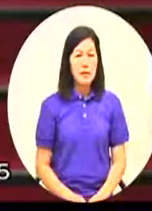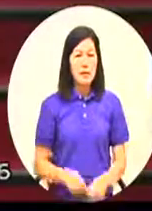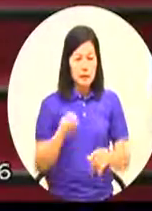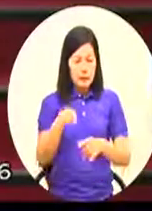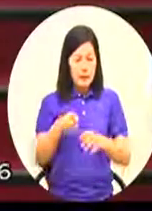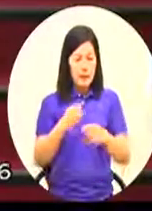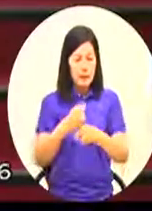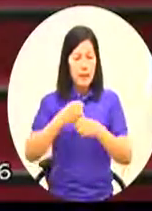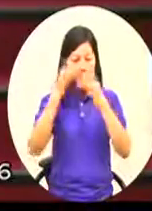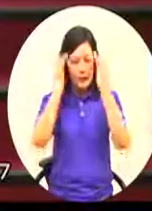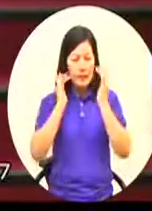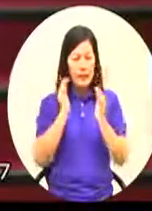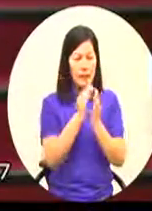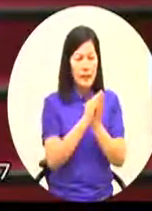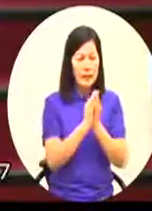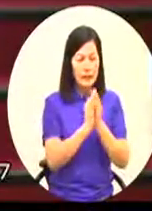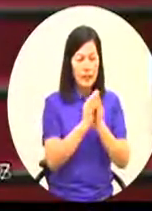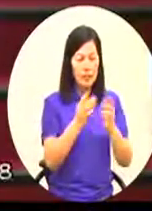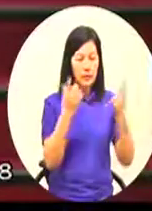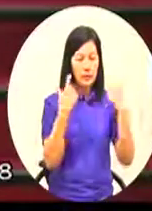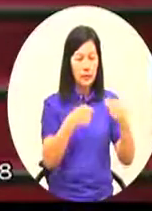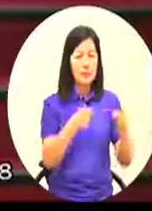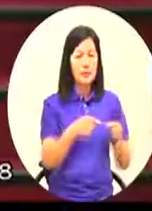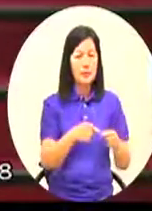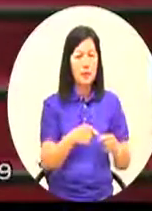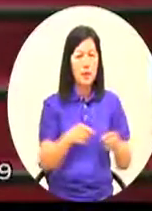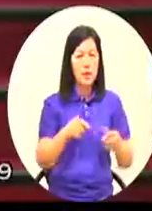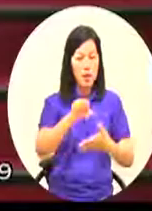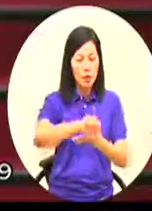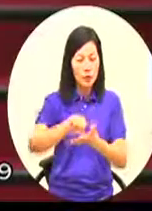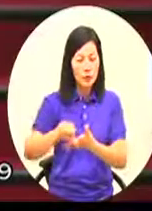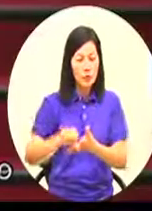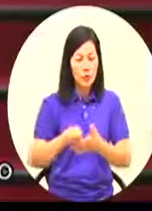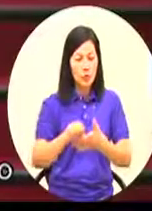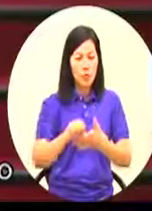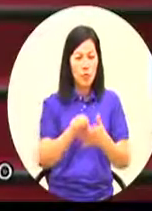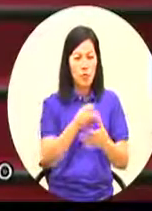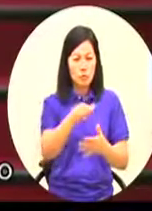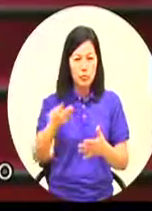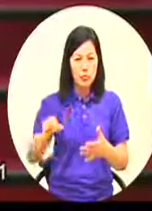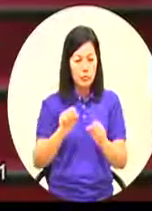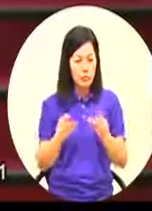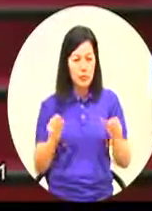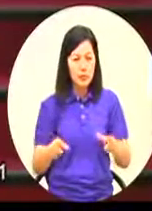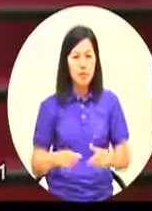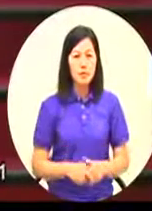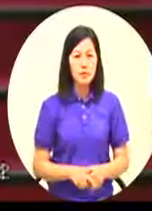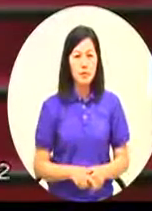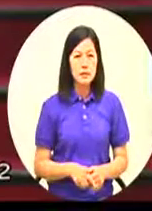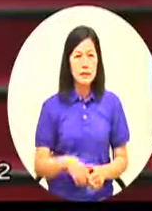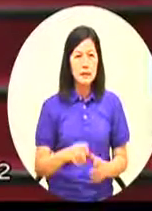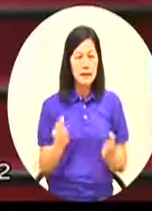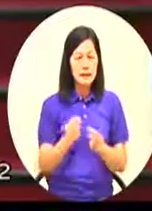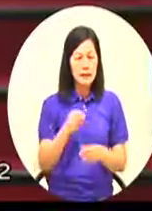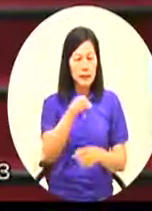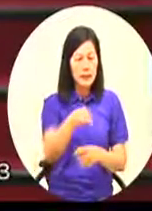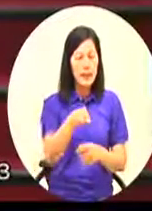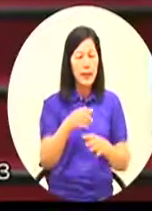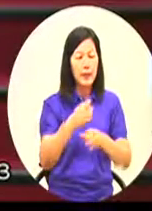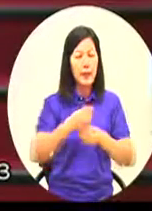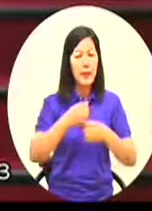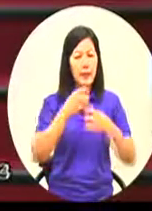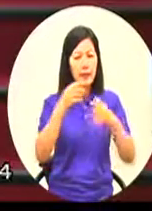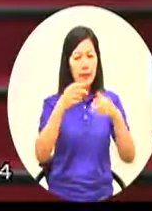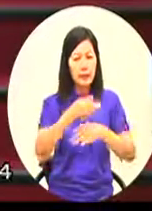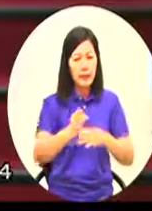园，因为我们不同农业的产品哈，像我们纳马夏是比较重大的，可能